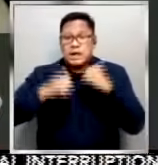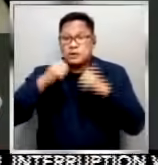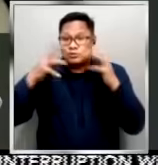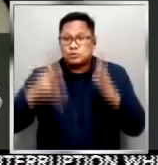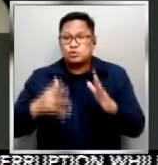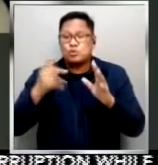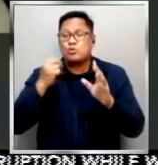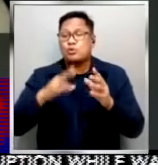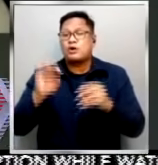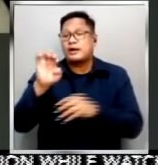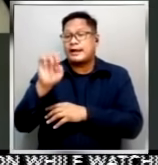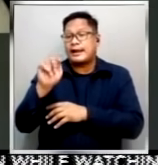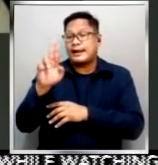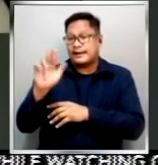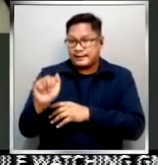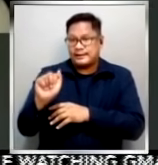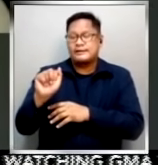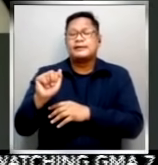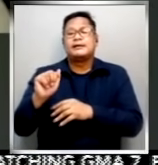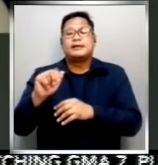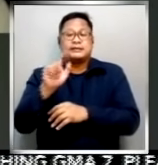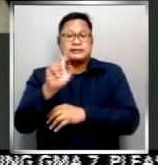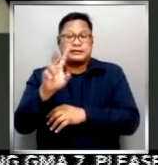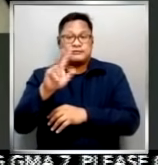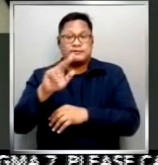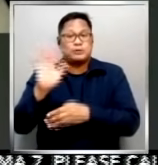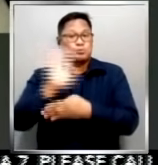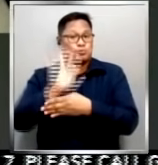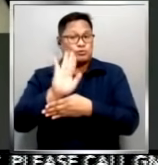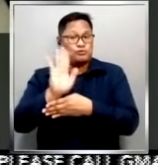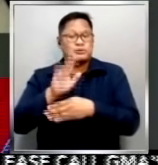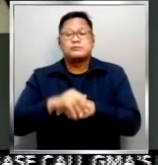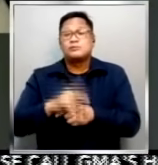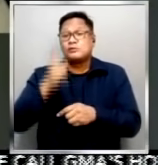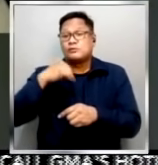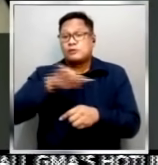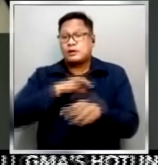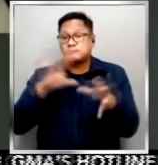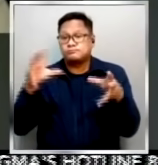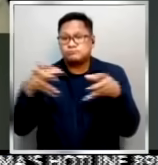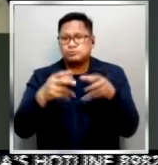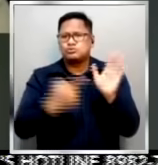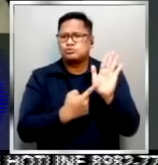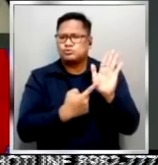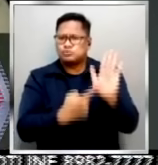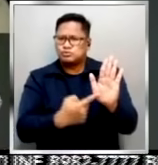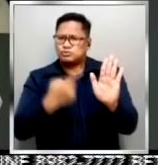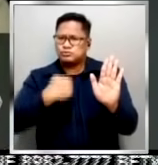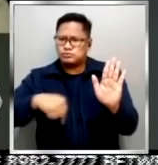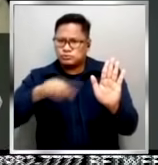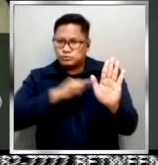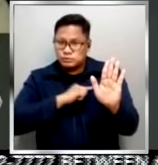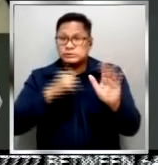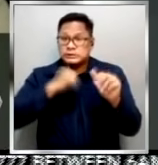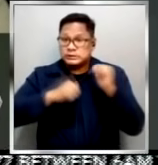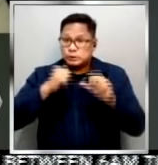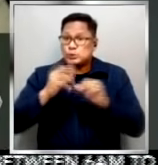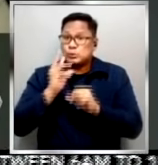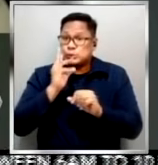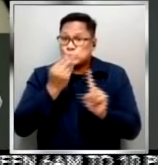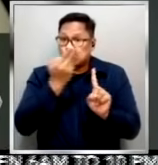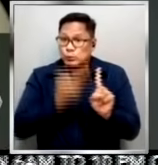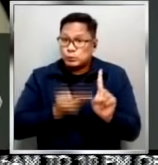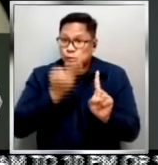Ang pakay talaga nun is for us to present ourselves, what we are about, who we are, at sabihin na kami